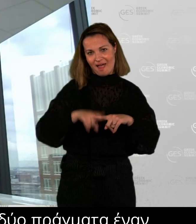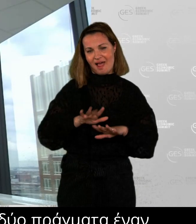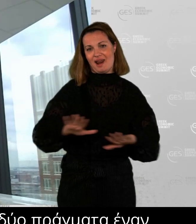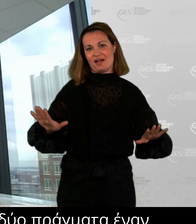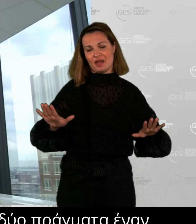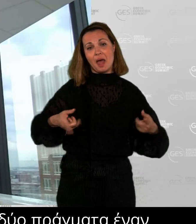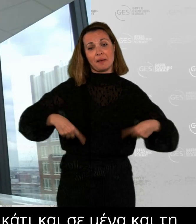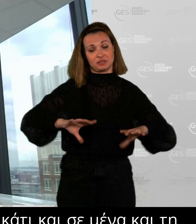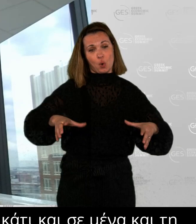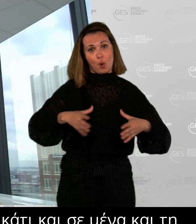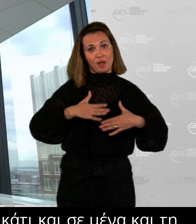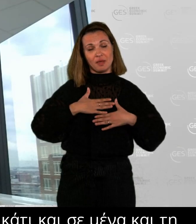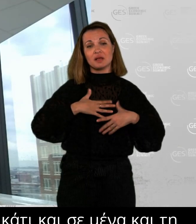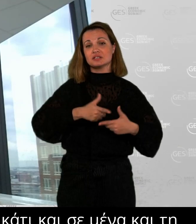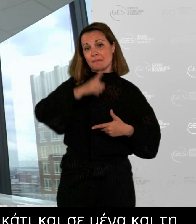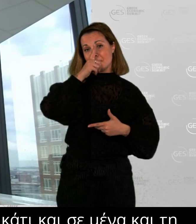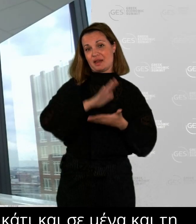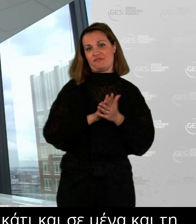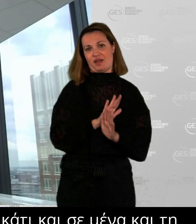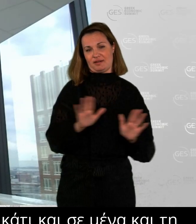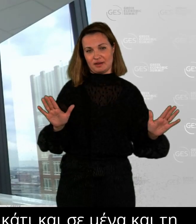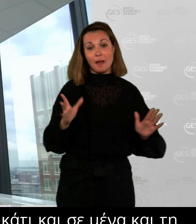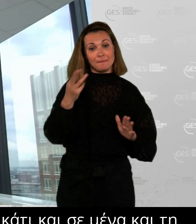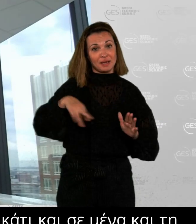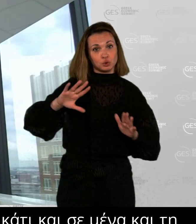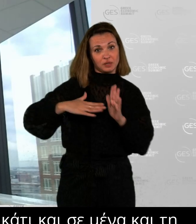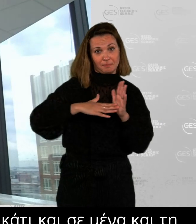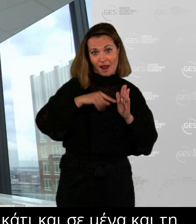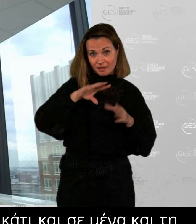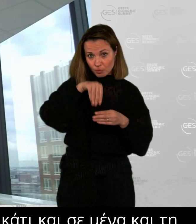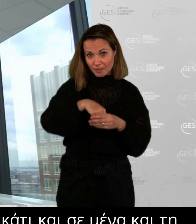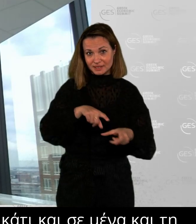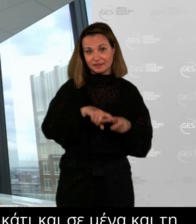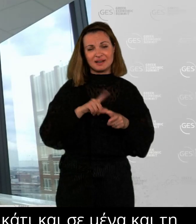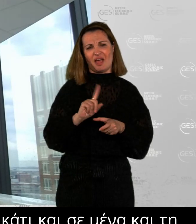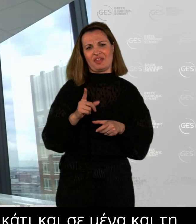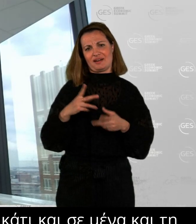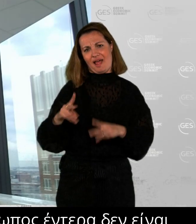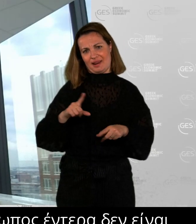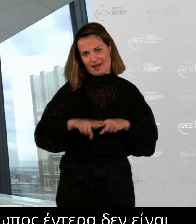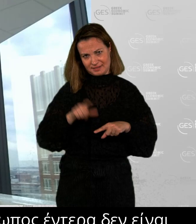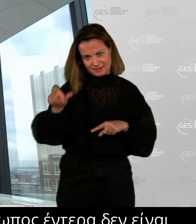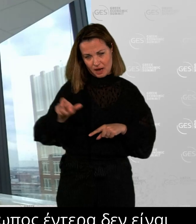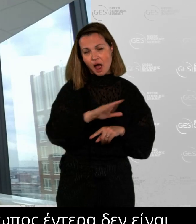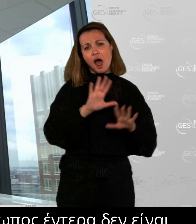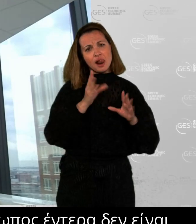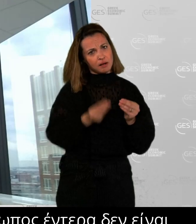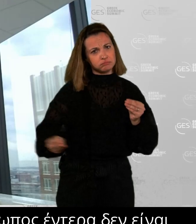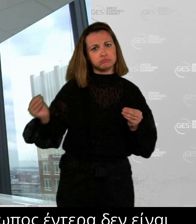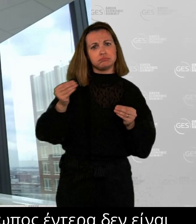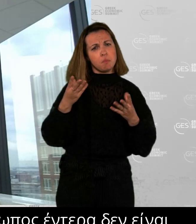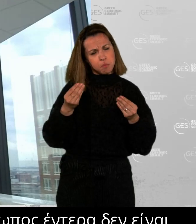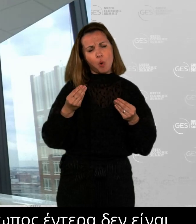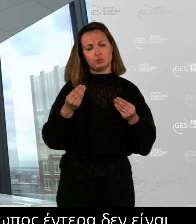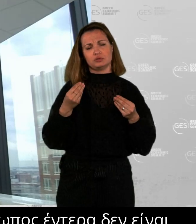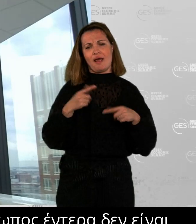ιδιαίτερα περήφανος. Η πλειονότητα των ανθρώπων στην εταιρεία τώρα δεν είναι Έλληνες, αλλά έχουν πολλούς Έλληνες. Και επειδή ξεκινήσαμε και από την Ελλάδα και εγώ είμαι